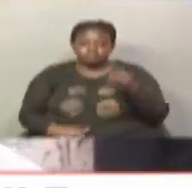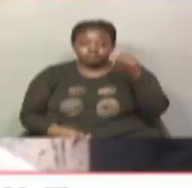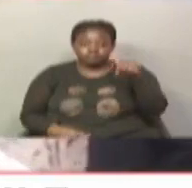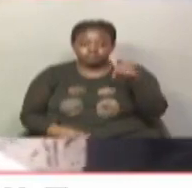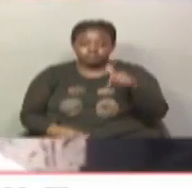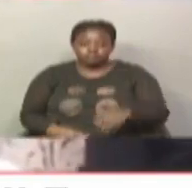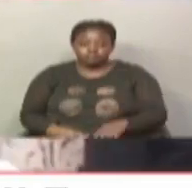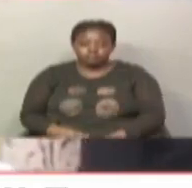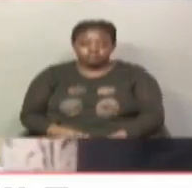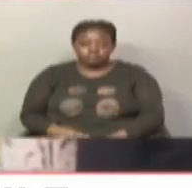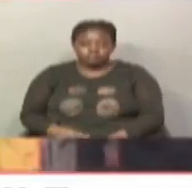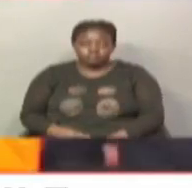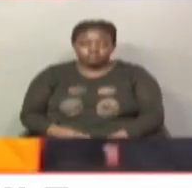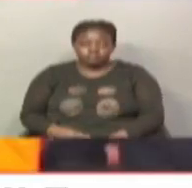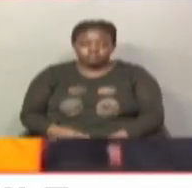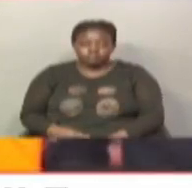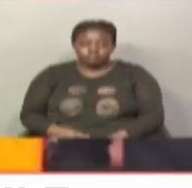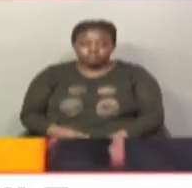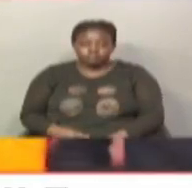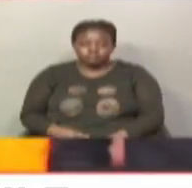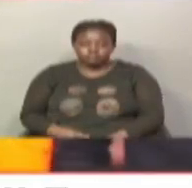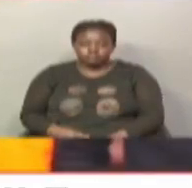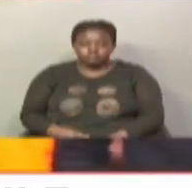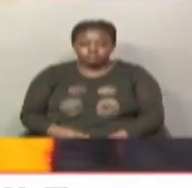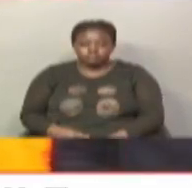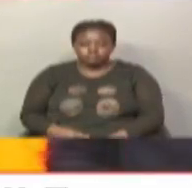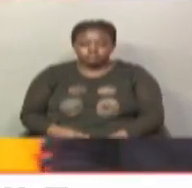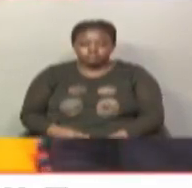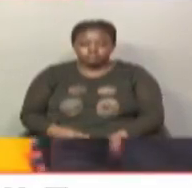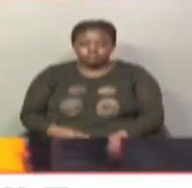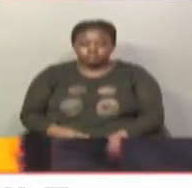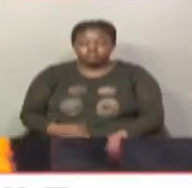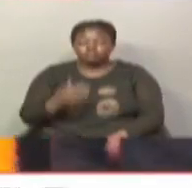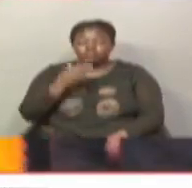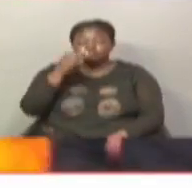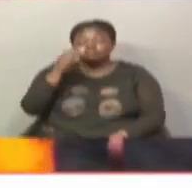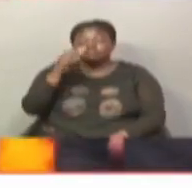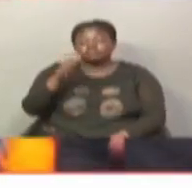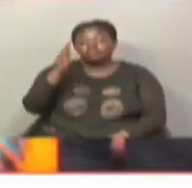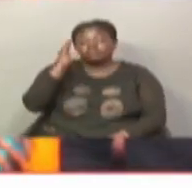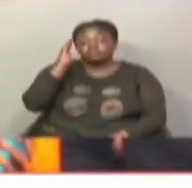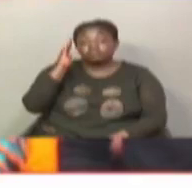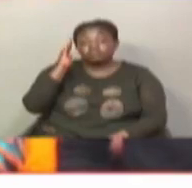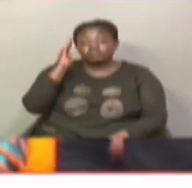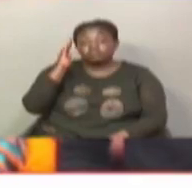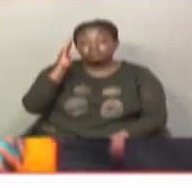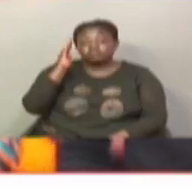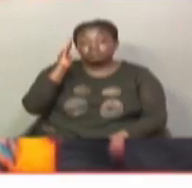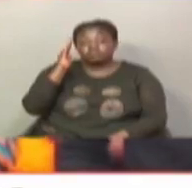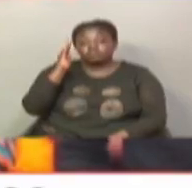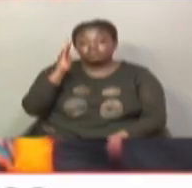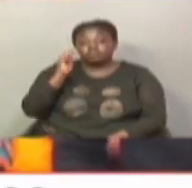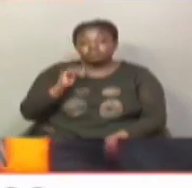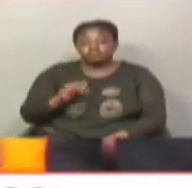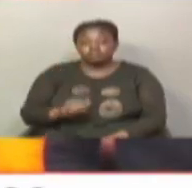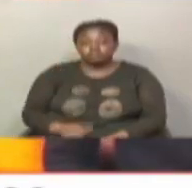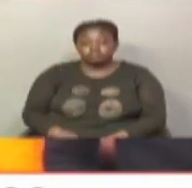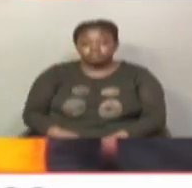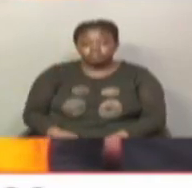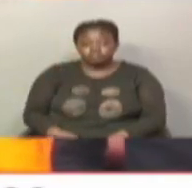my PLE. I would like to thank God that has enabled me to pass well and I managed to